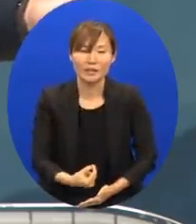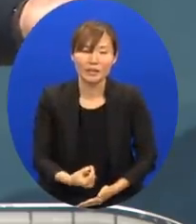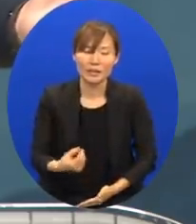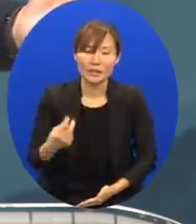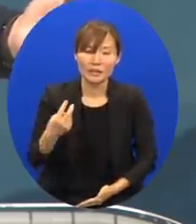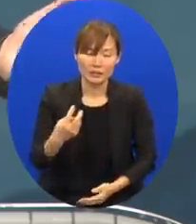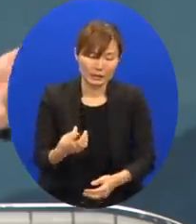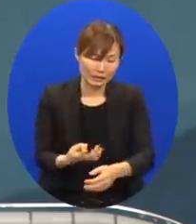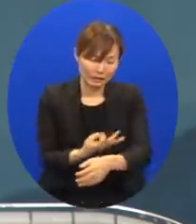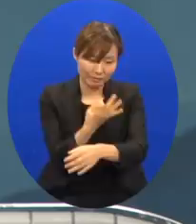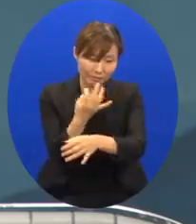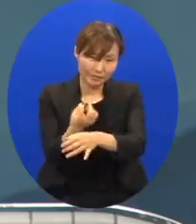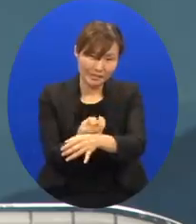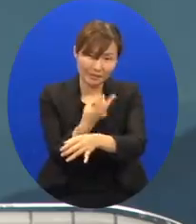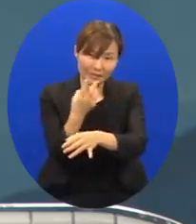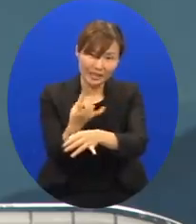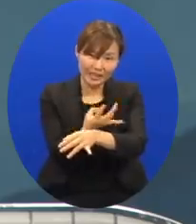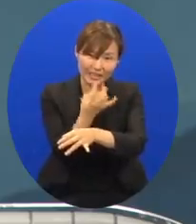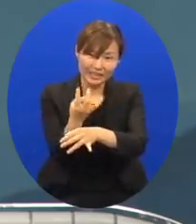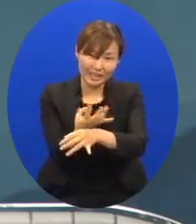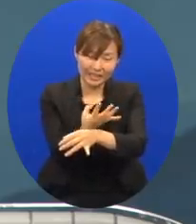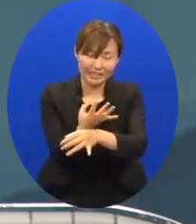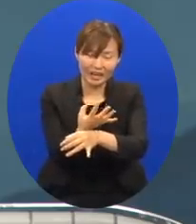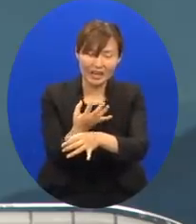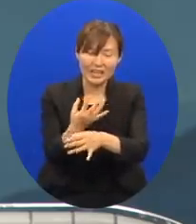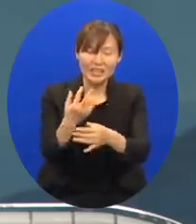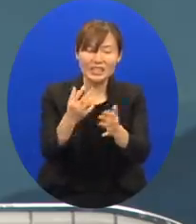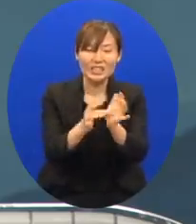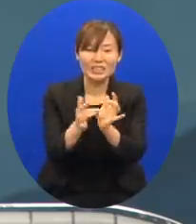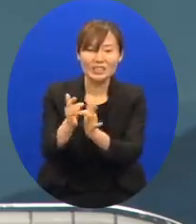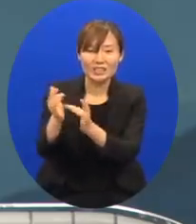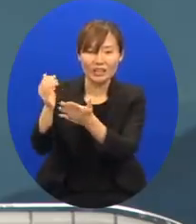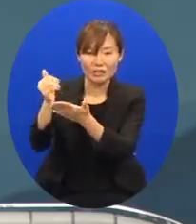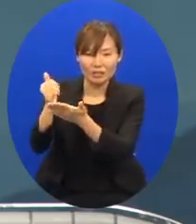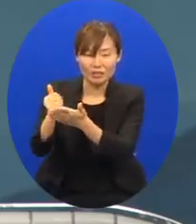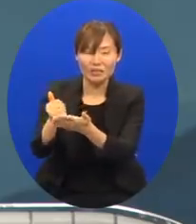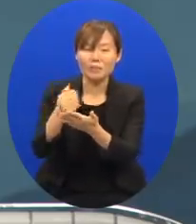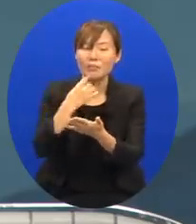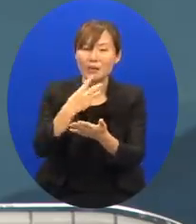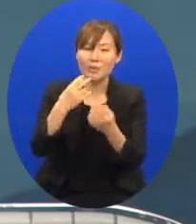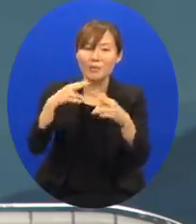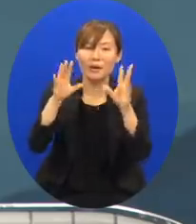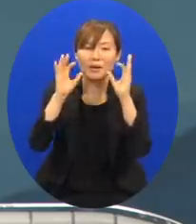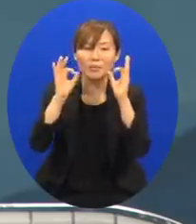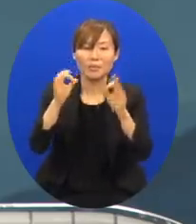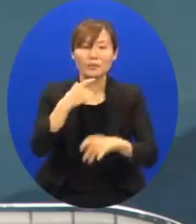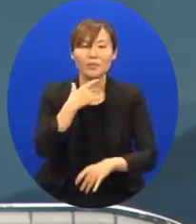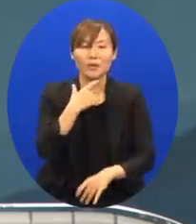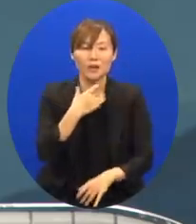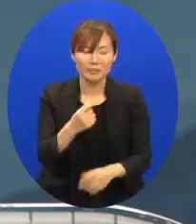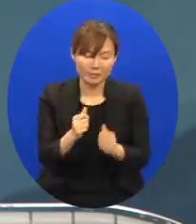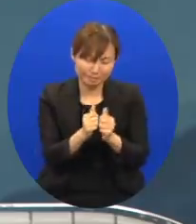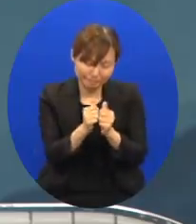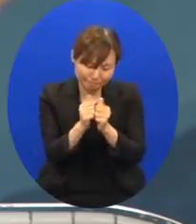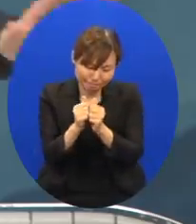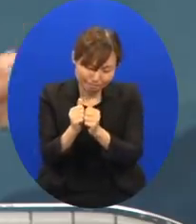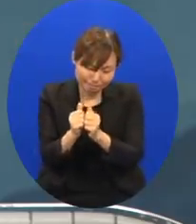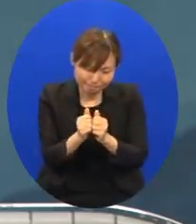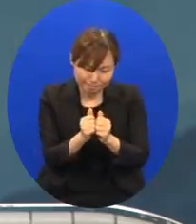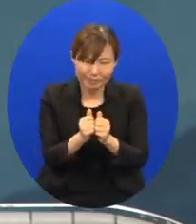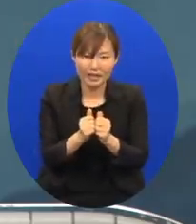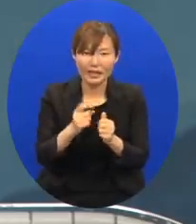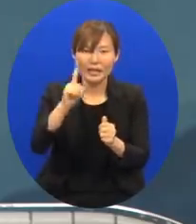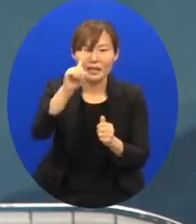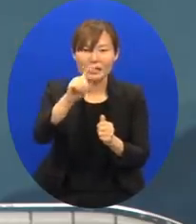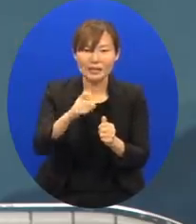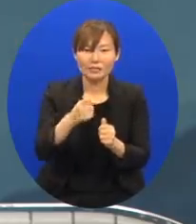바라보자 나는 죽고 예수로 산다고 주님과 친밀한 동행 하자고 지난 16년 동안 계속 그